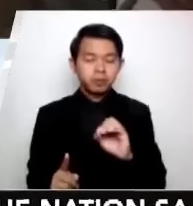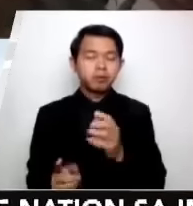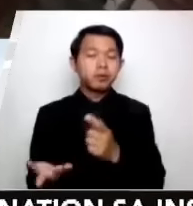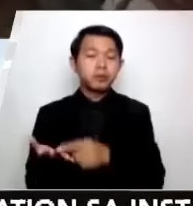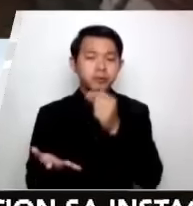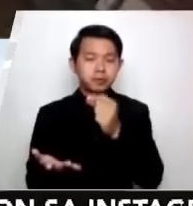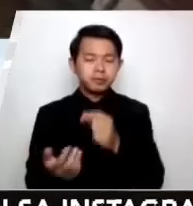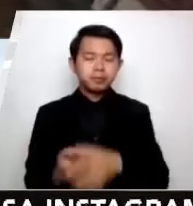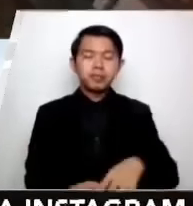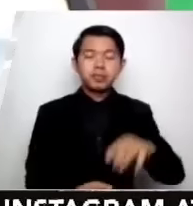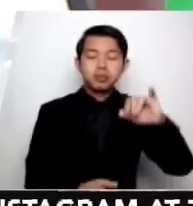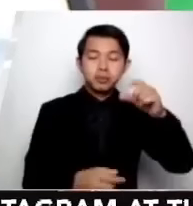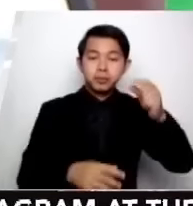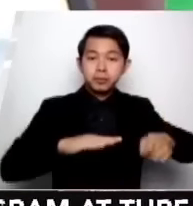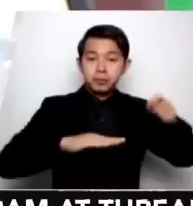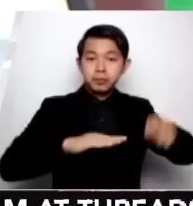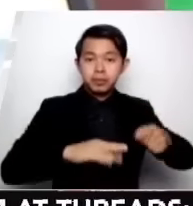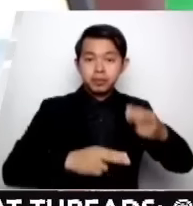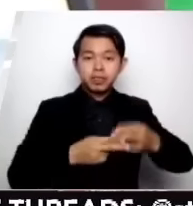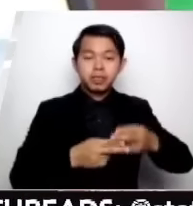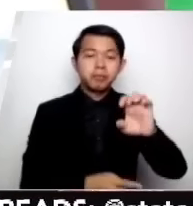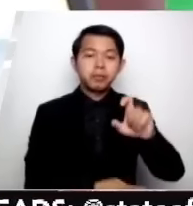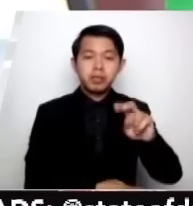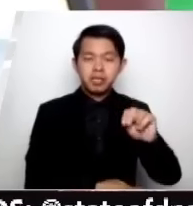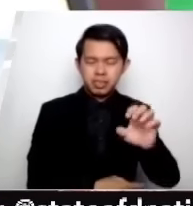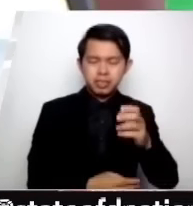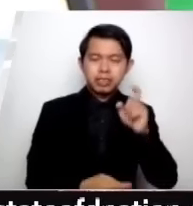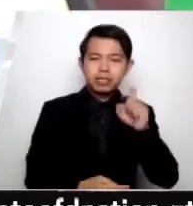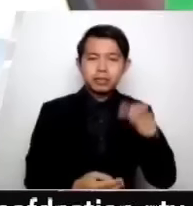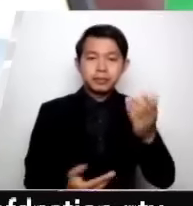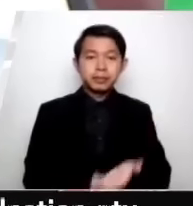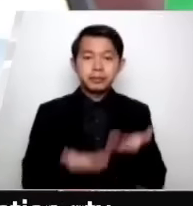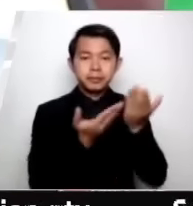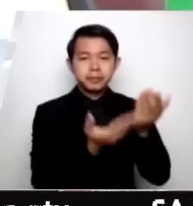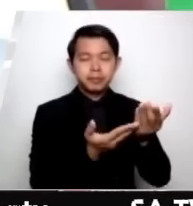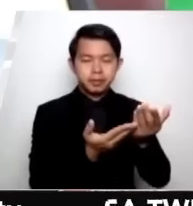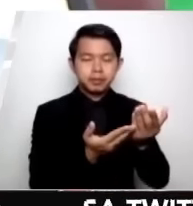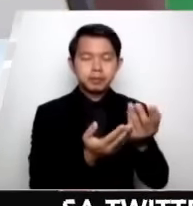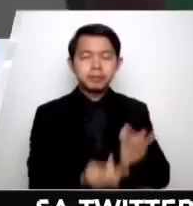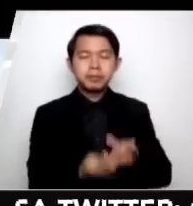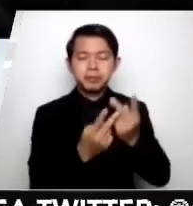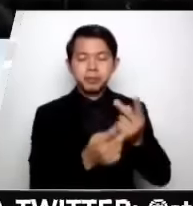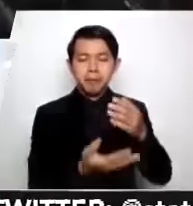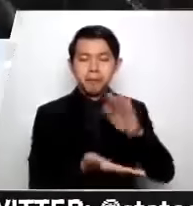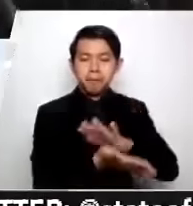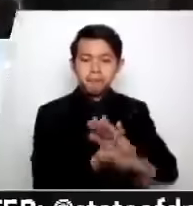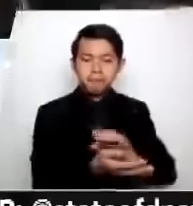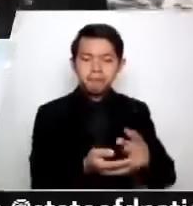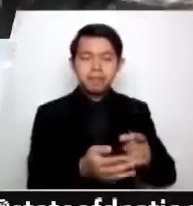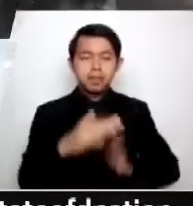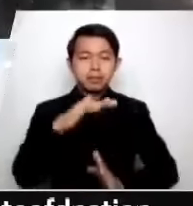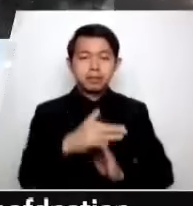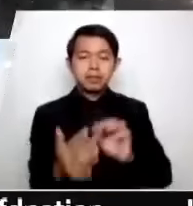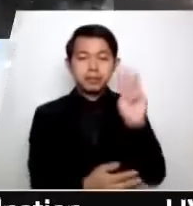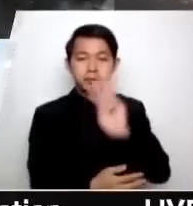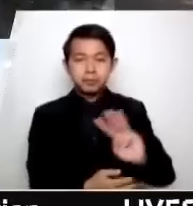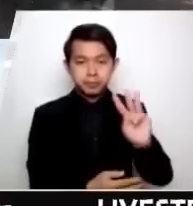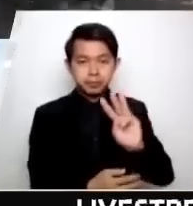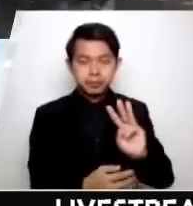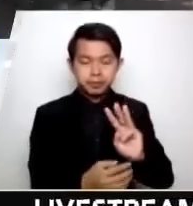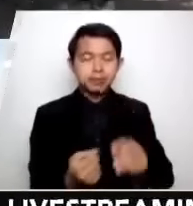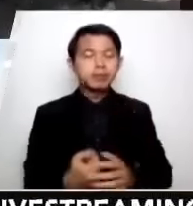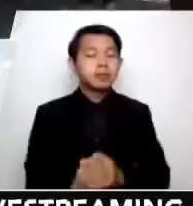Elena Amigo Amano ang magkabilang panig ng position paper hanggang Miyerkules ukol sa motion ni Guo. Naglabas din siya ng desisyon na